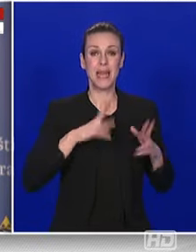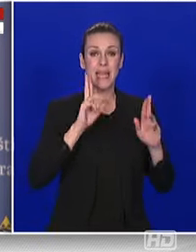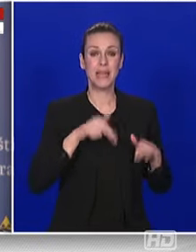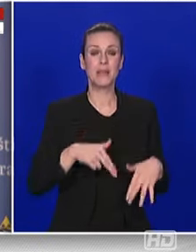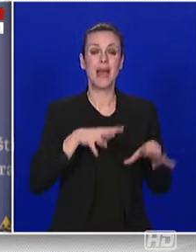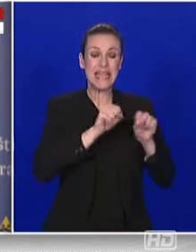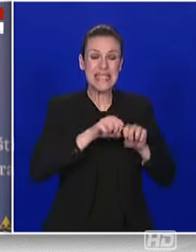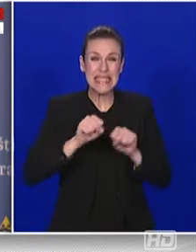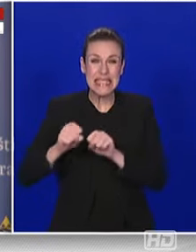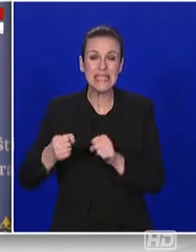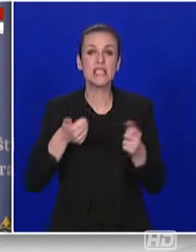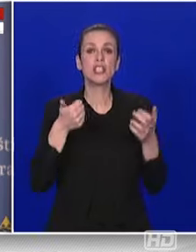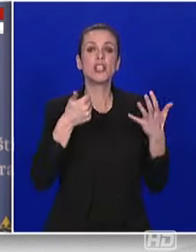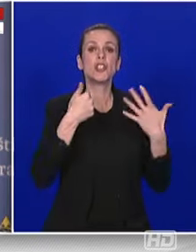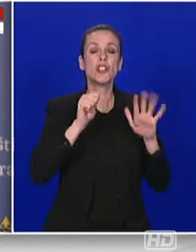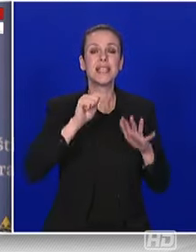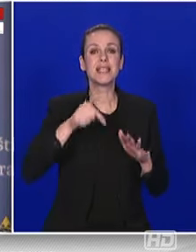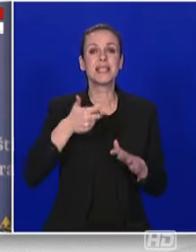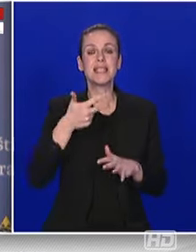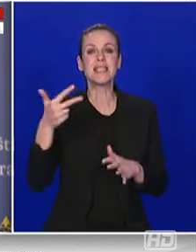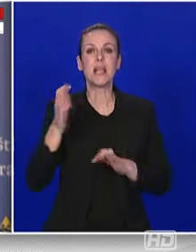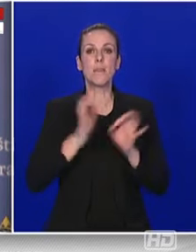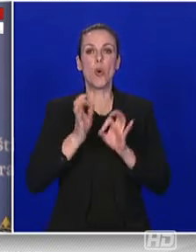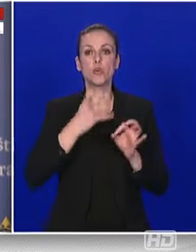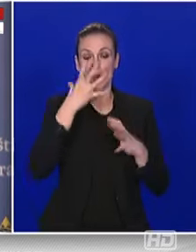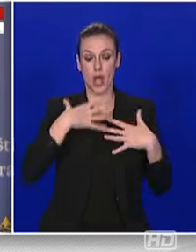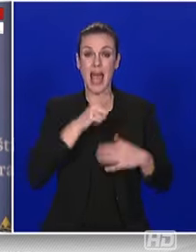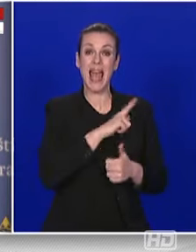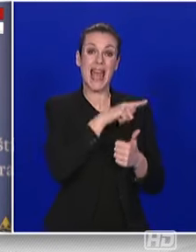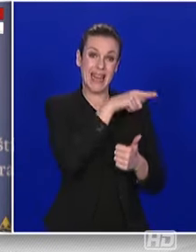zauzeto 16,33% respiratora, u Rijeci